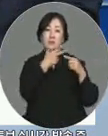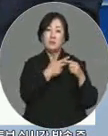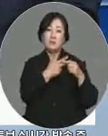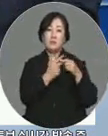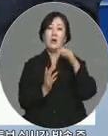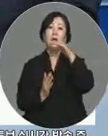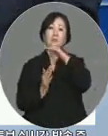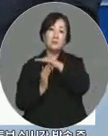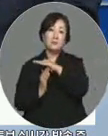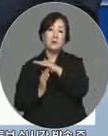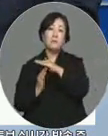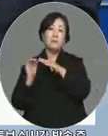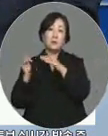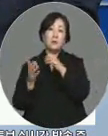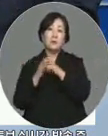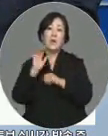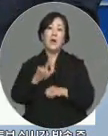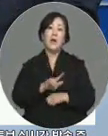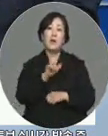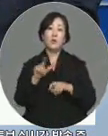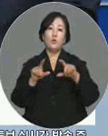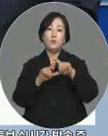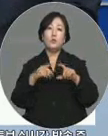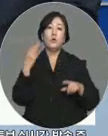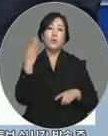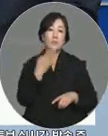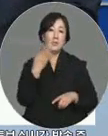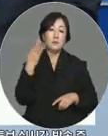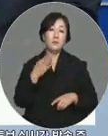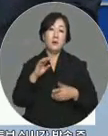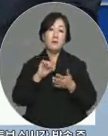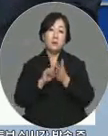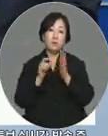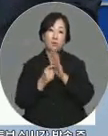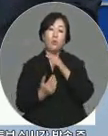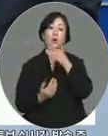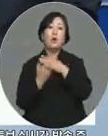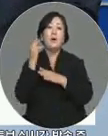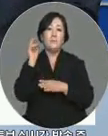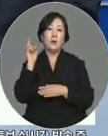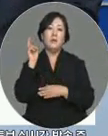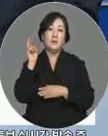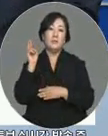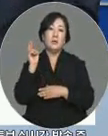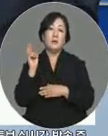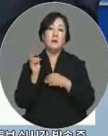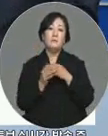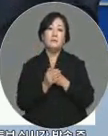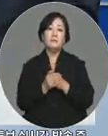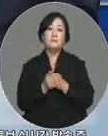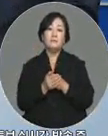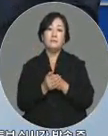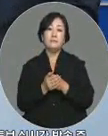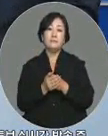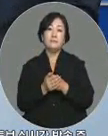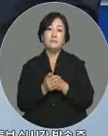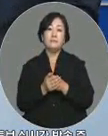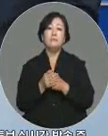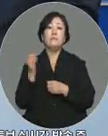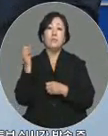보면 우리가 하루에 한 4,000명 정도 발생될 수 있을 걸로 예상이 되고 예.